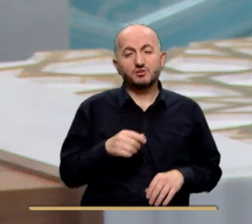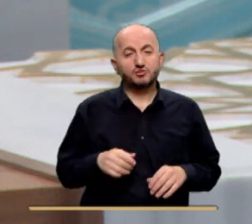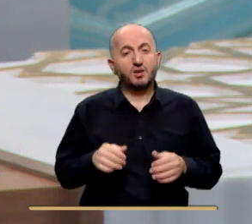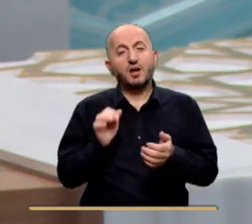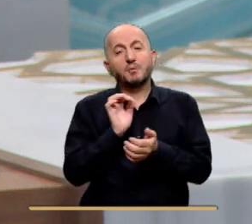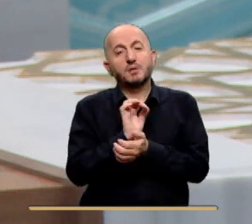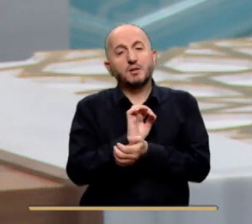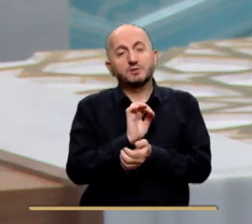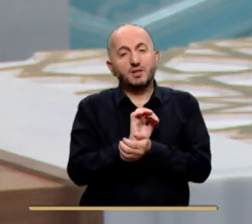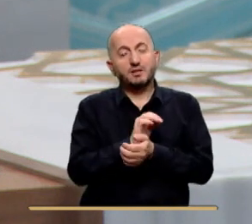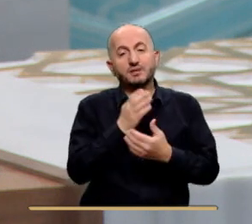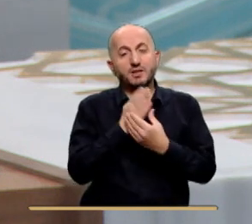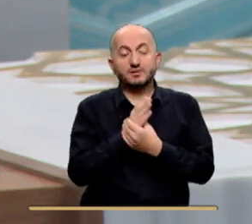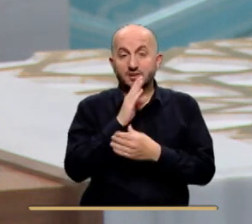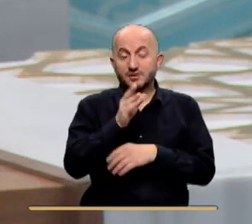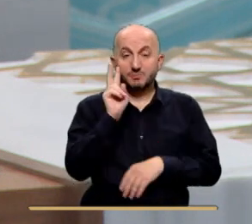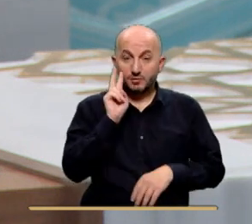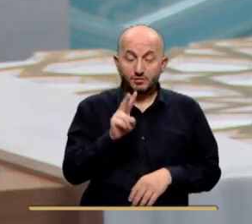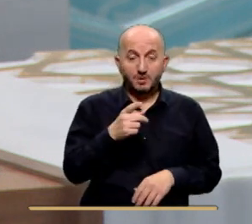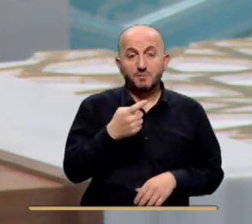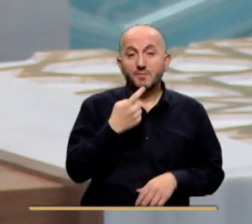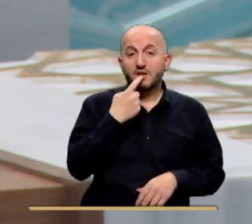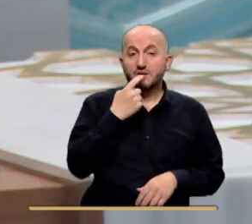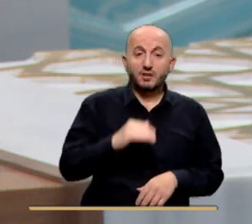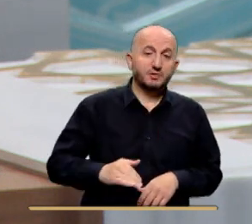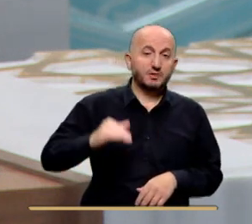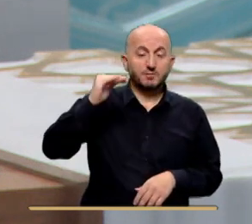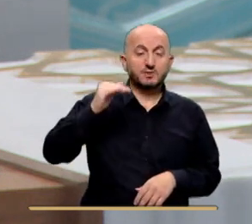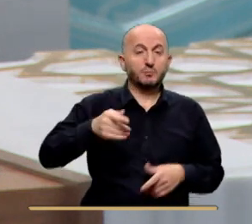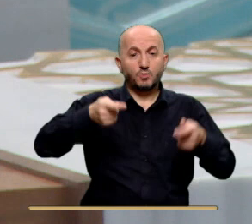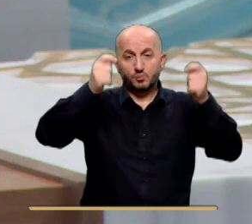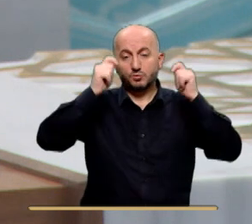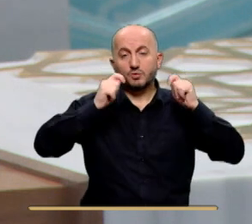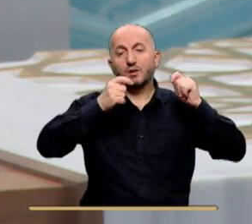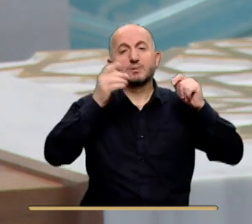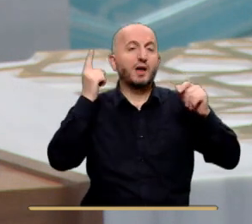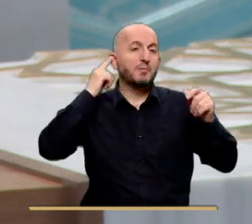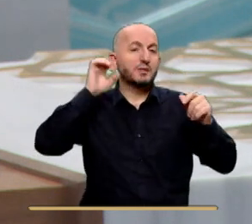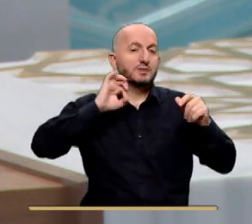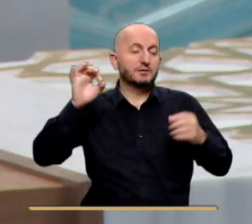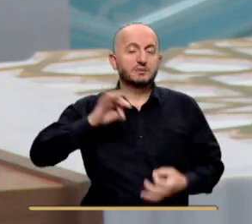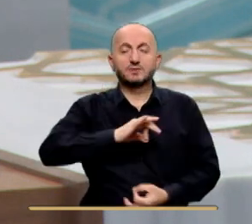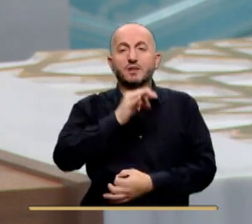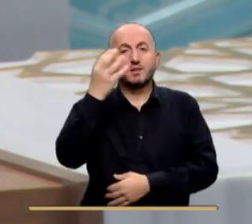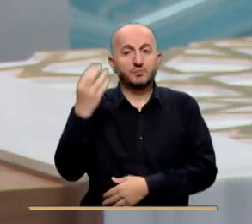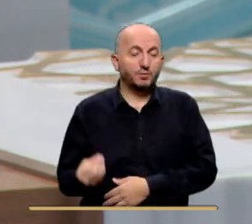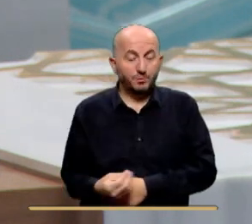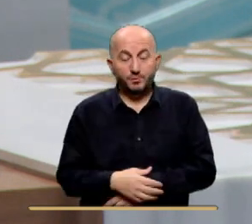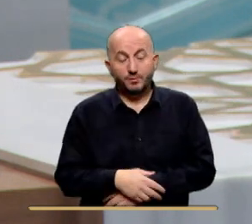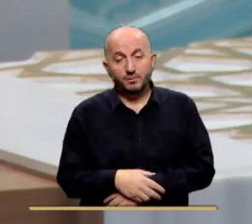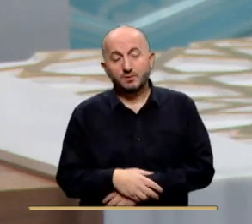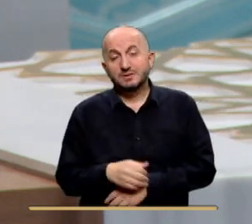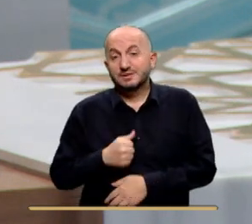derslerine gittiğimde de gördüm. Belli bir yaşa gelmesine rağmen gusül abdestinden habersiz insanlarımız oluyor. Yani